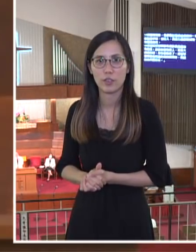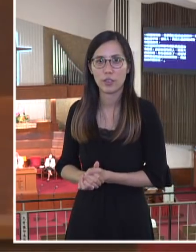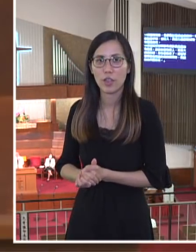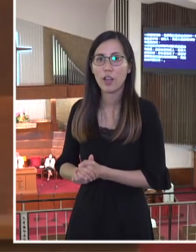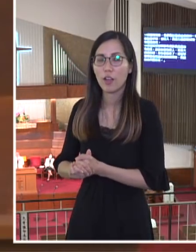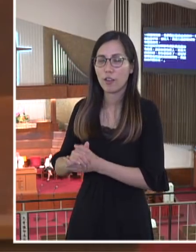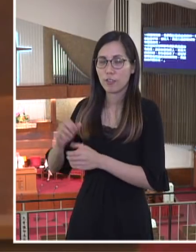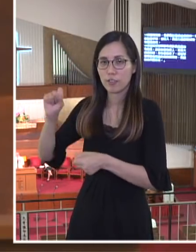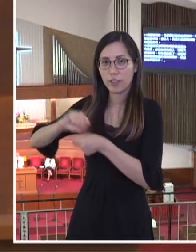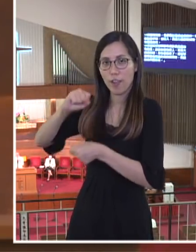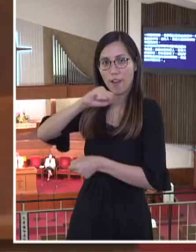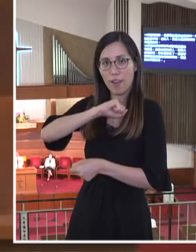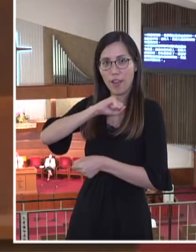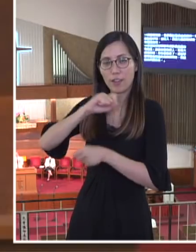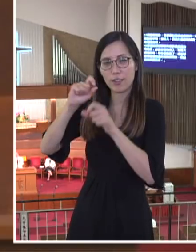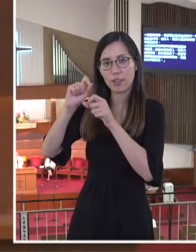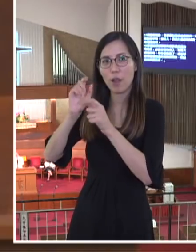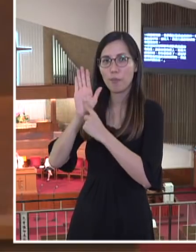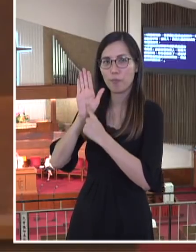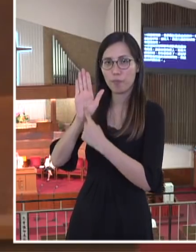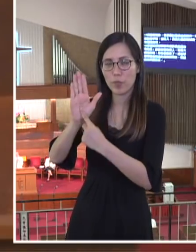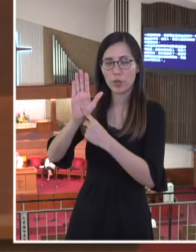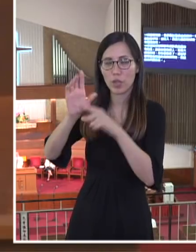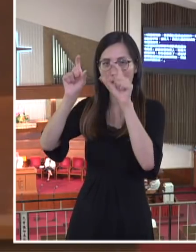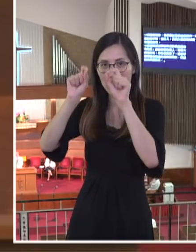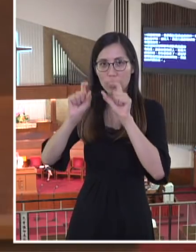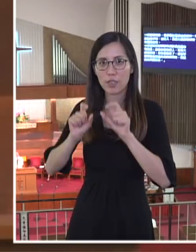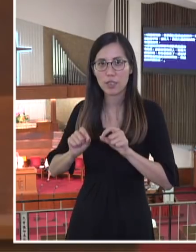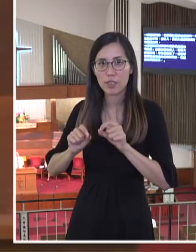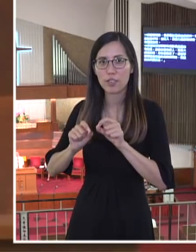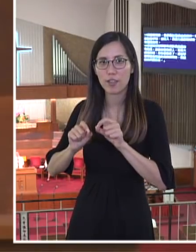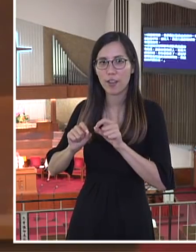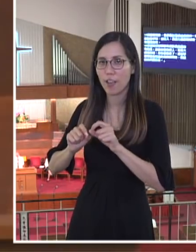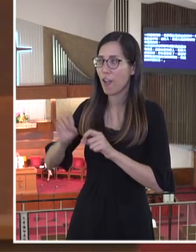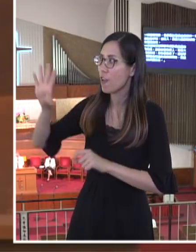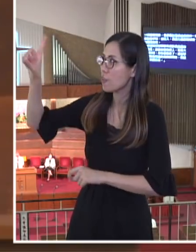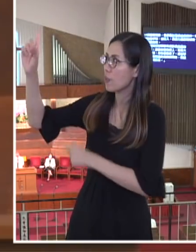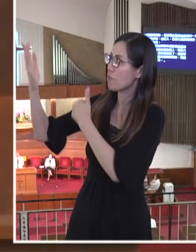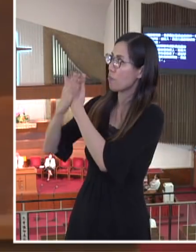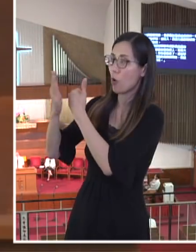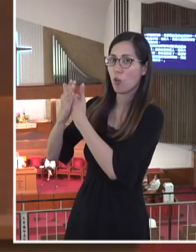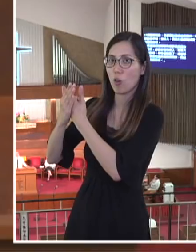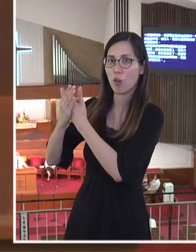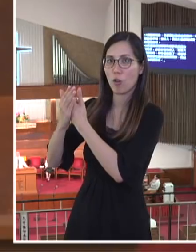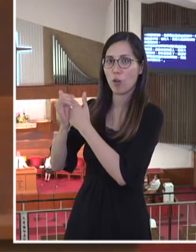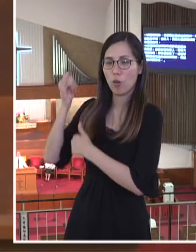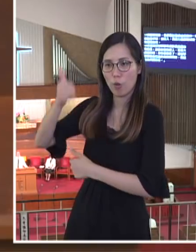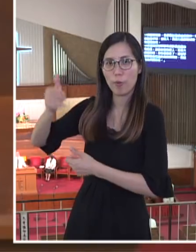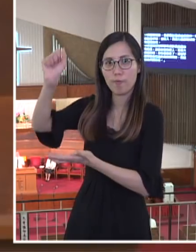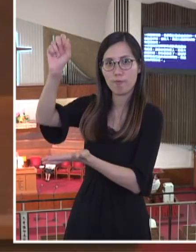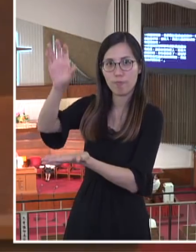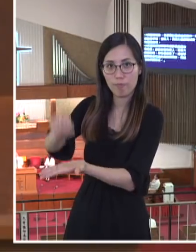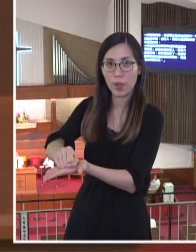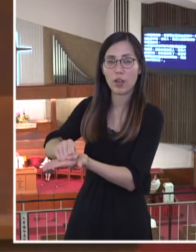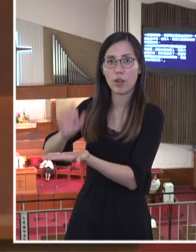意思，说只要我是跟住神的呢，我就可以占领这个地方。 所以这个是加勒想